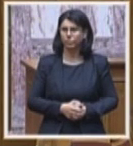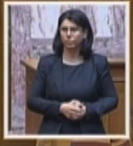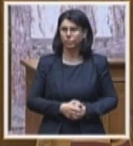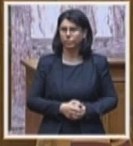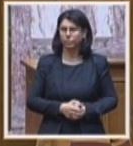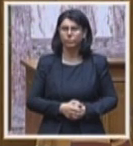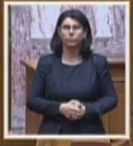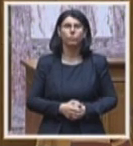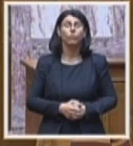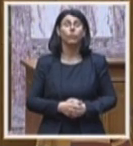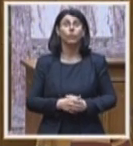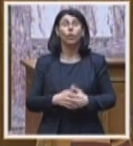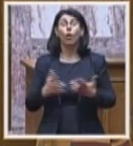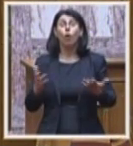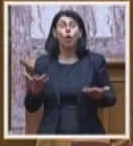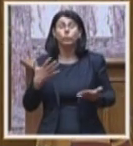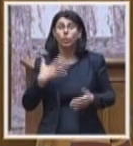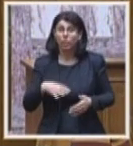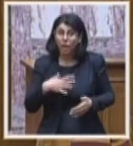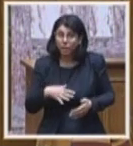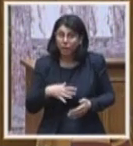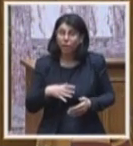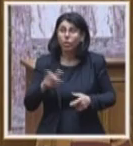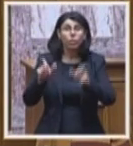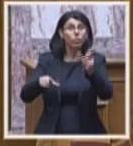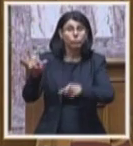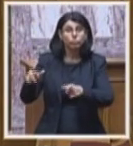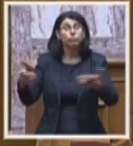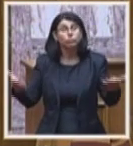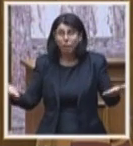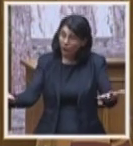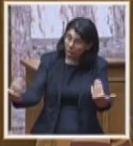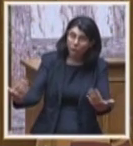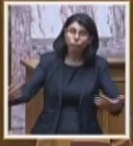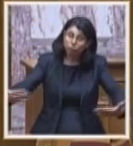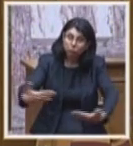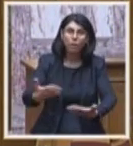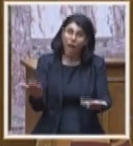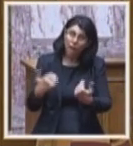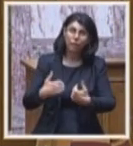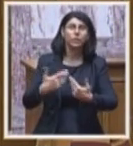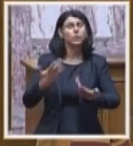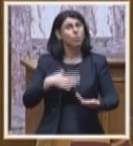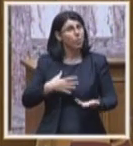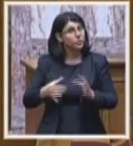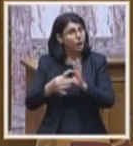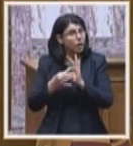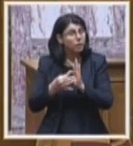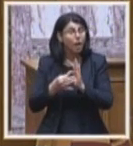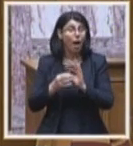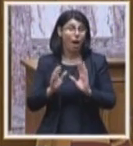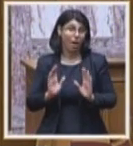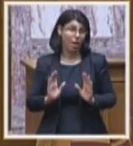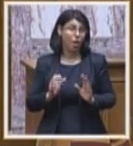Όσοι πιστοί, όσοι θέλετε, ανοιχτές οι αγκάλες. Ανοιχτές οι αγκάλες. Αλλά